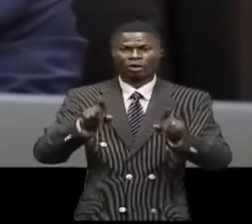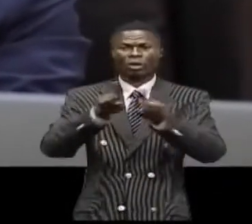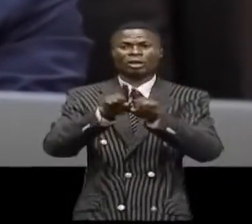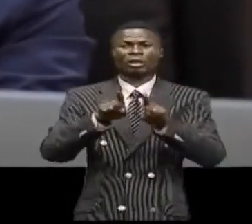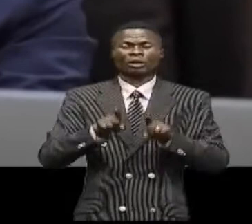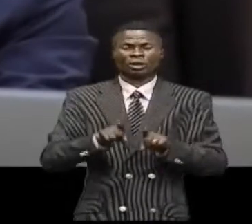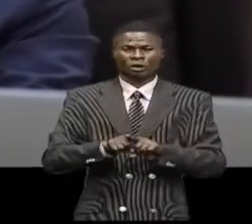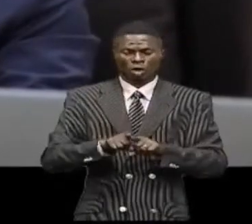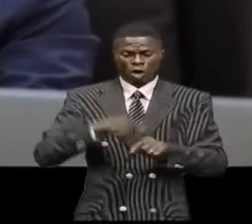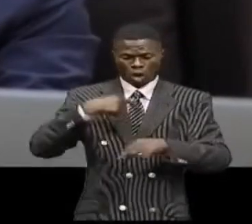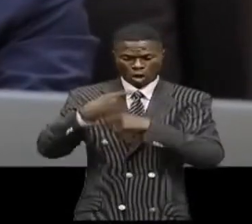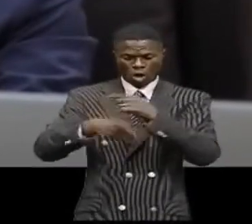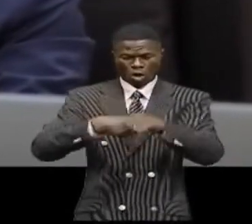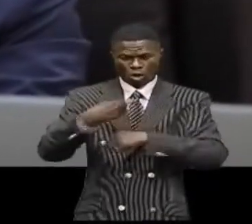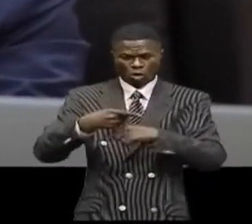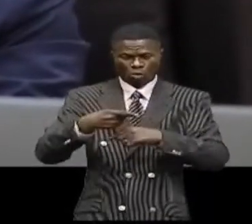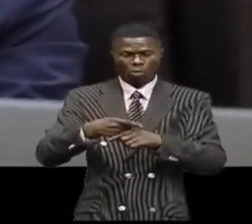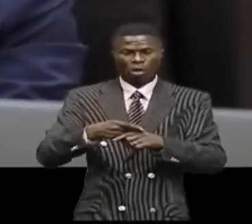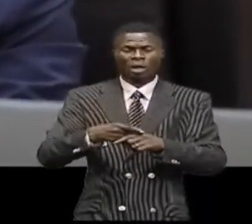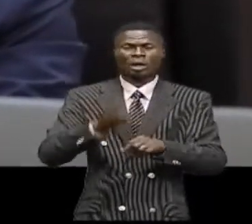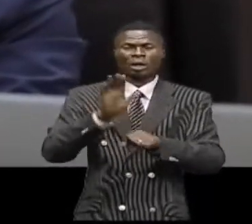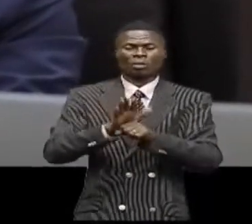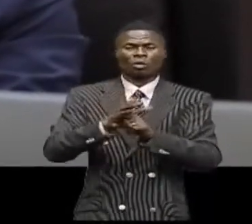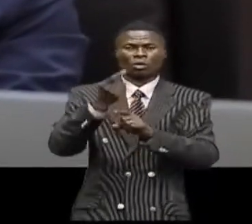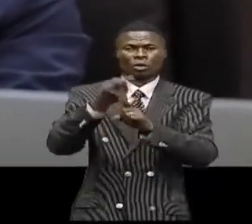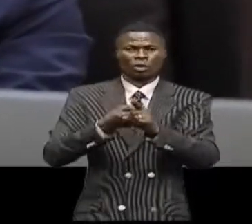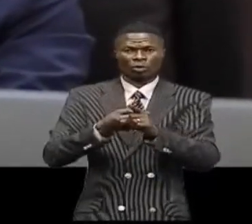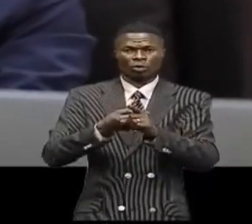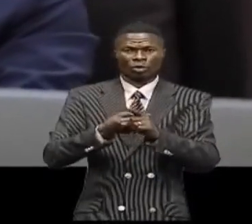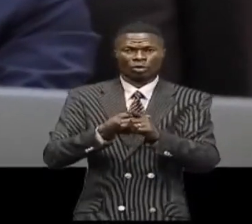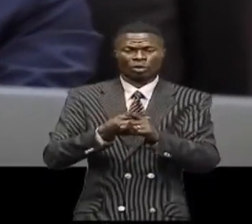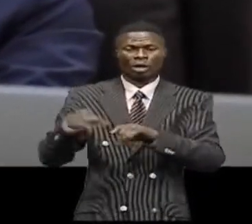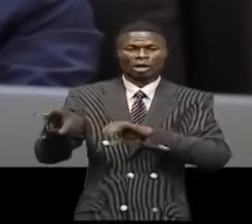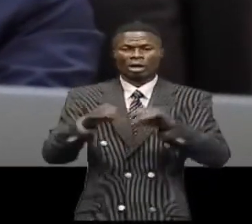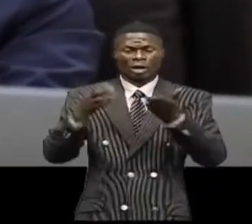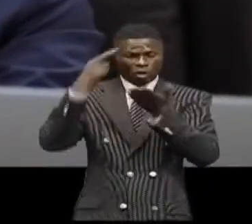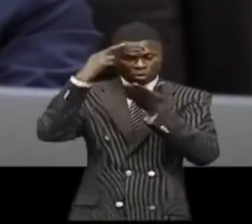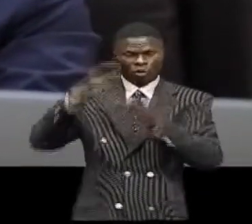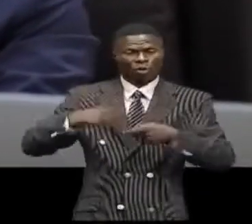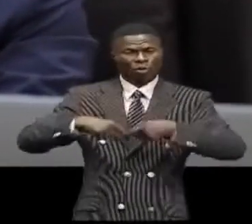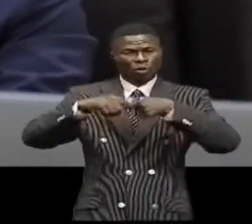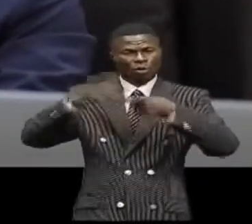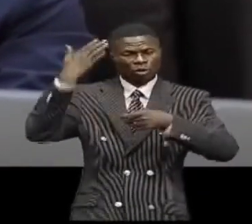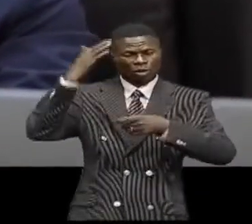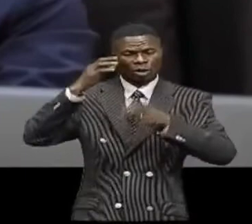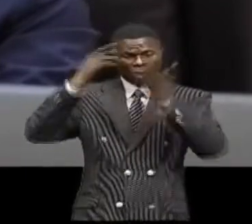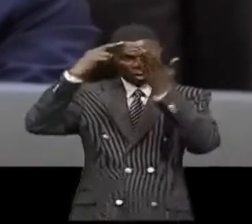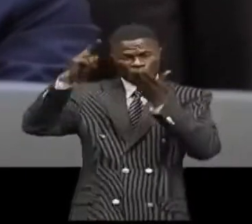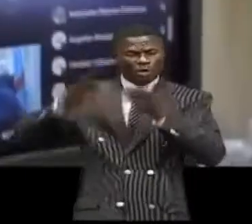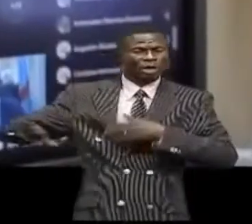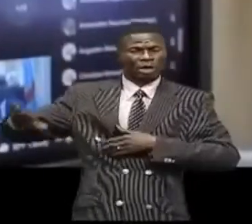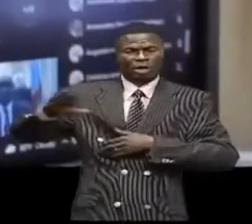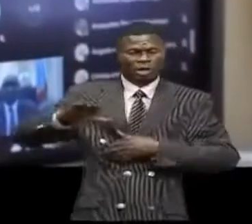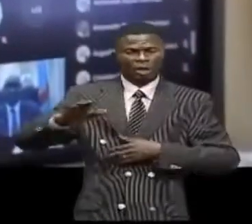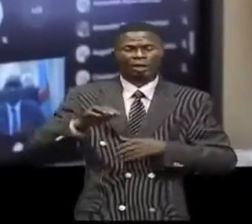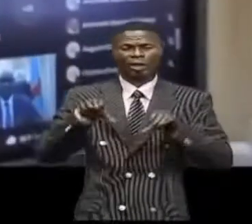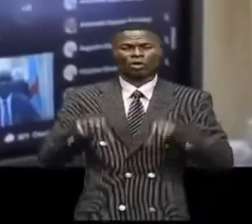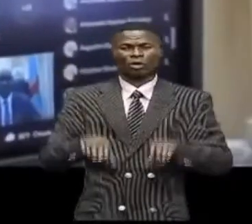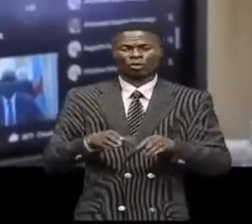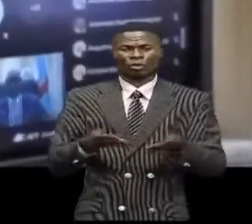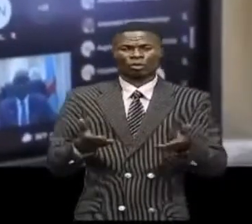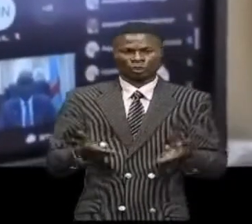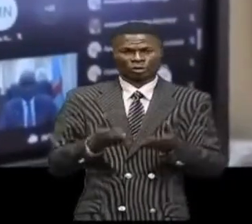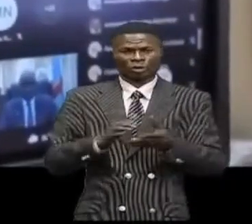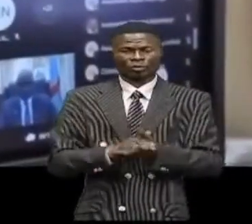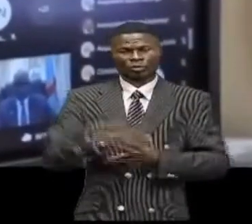la reprise après plusieurs mois apaisée des activités académiques dans toutes les universités publiques du pays.